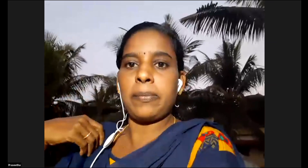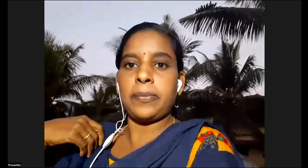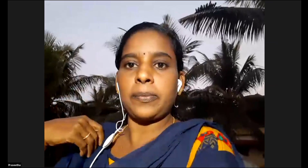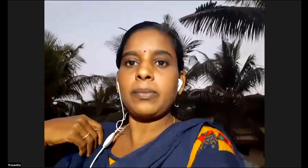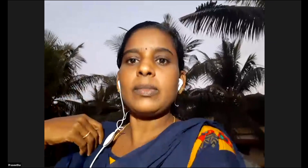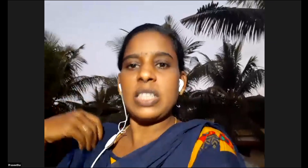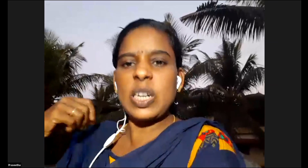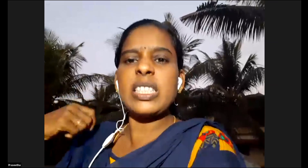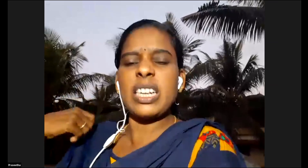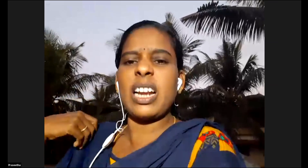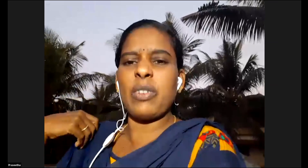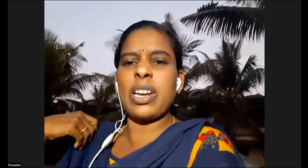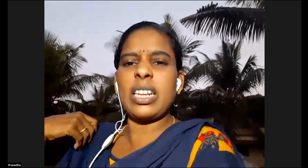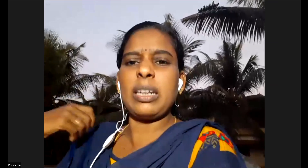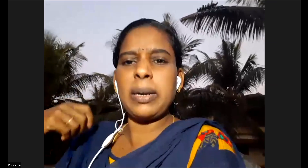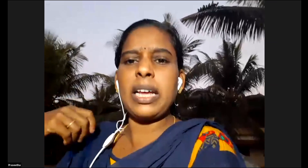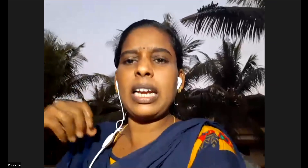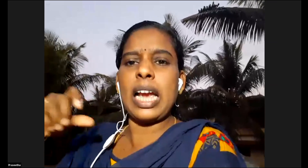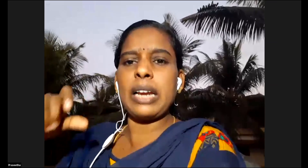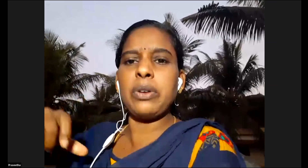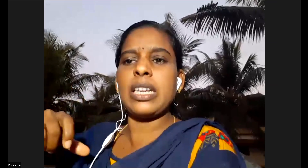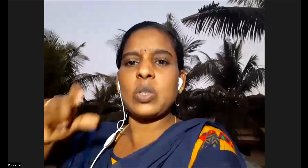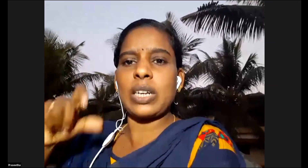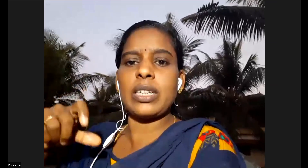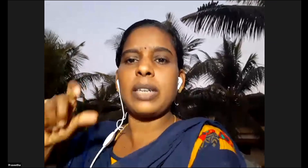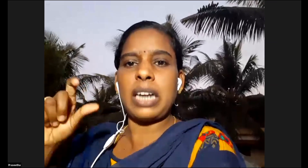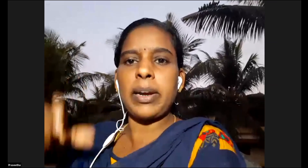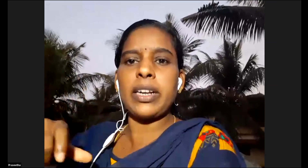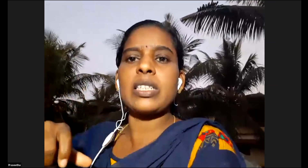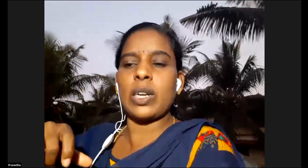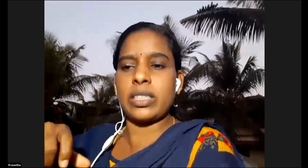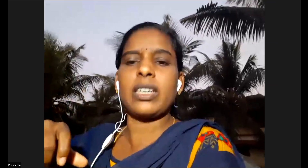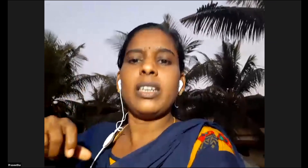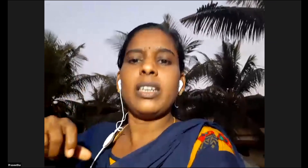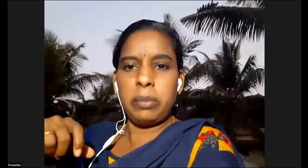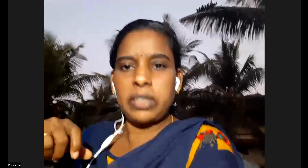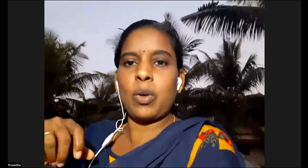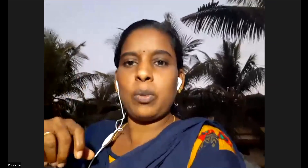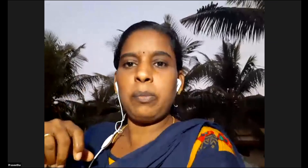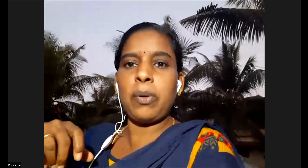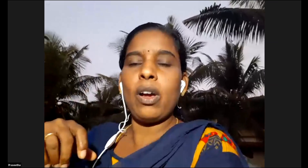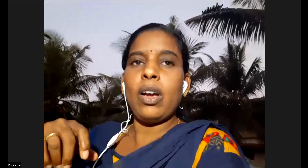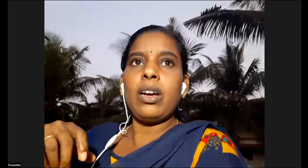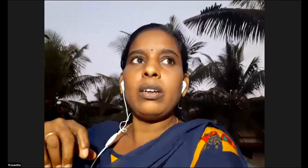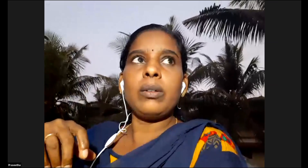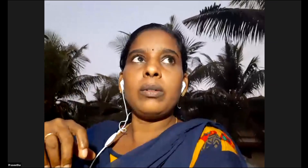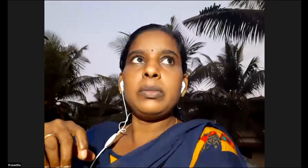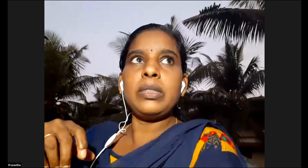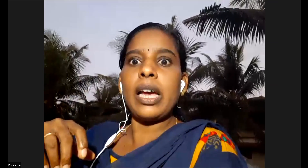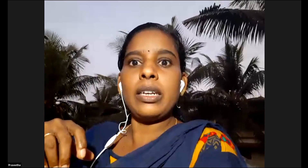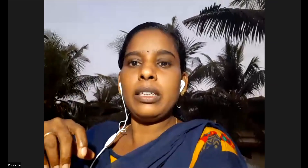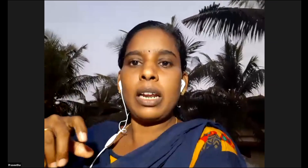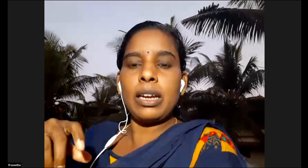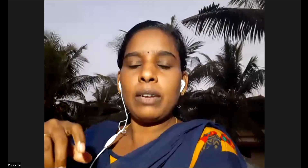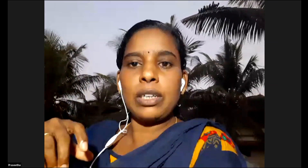കഴിയും. സ്ട്രക്ചർ ഉണ്ടാവില്ല, അതാണ് നമ്മുടെ ലാംഗ്വേജിന്റെ സ്ട്രക്ചർ, ഗ്രാമാറ്റിക്കൽ സ്ട്രക്ചർ മിസ്സാവും. ഇപ്പൊ